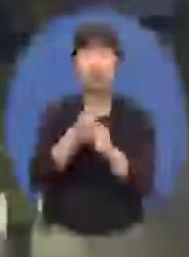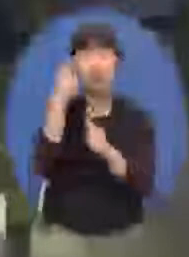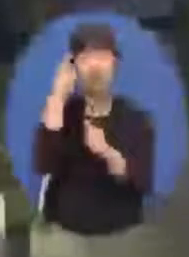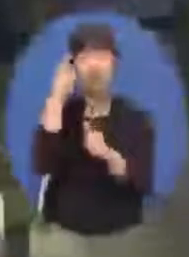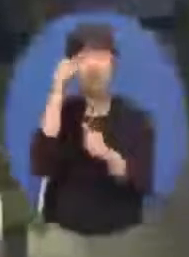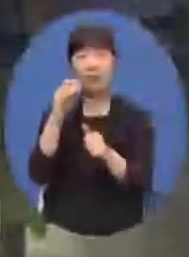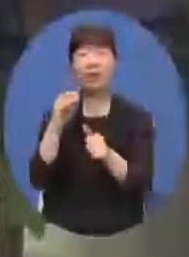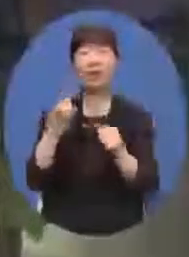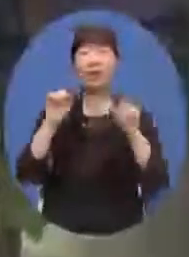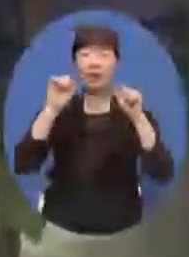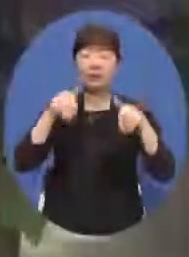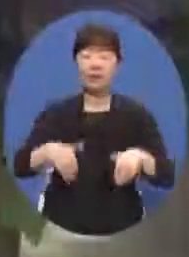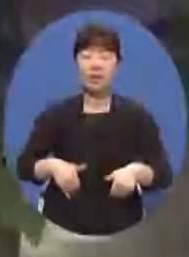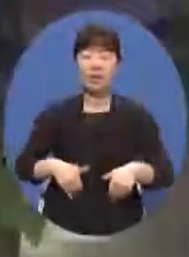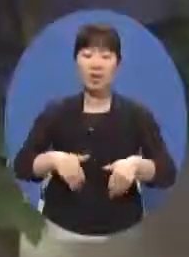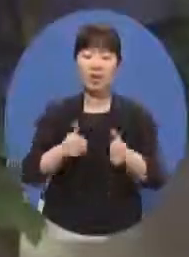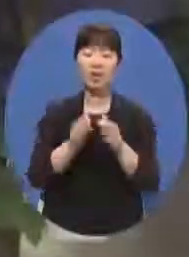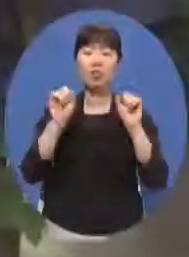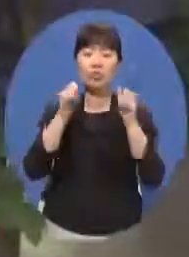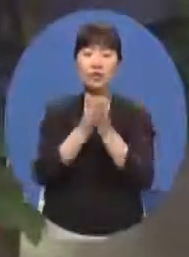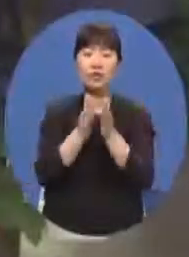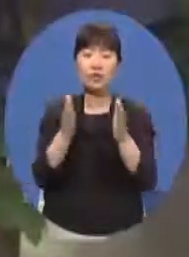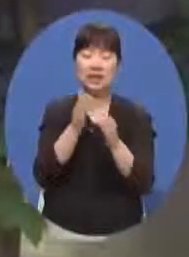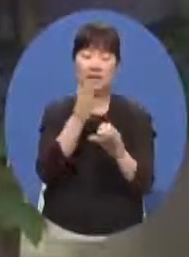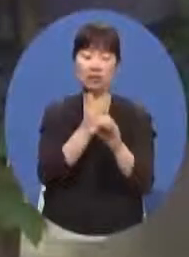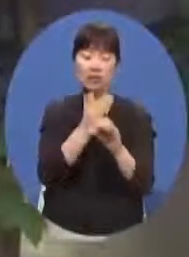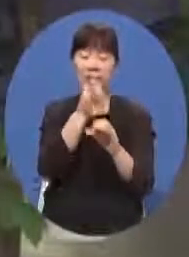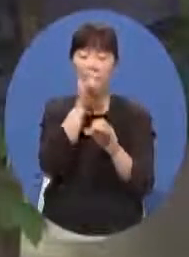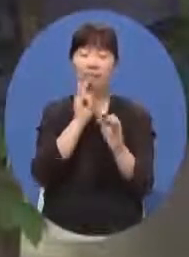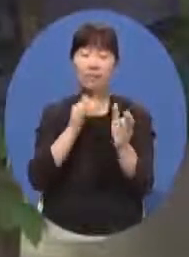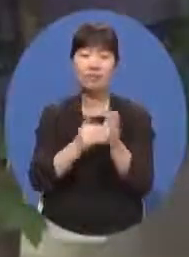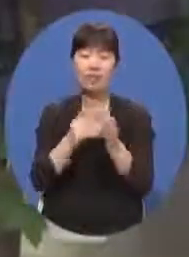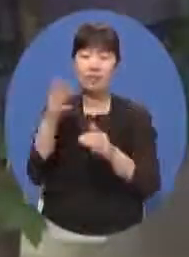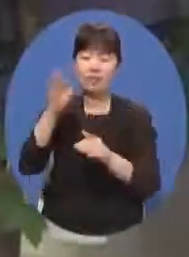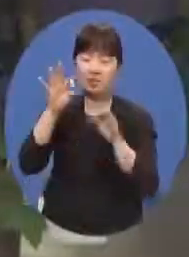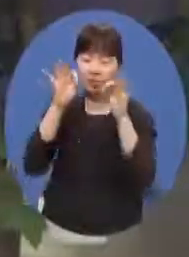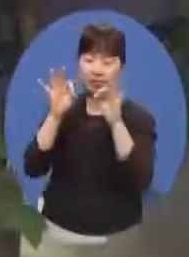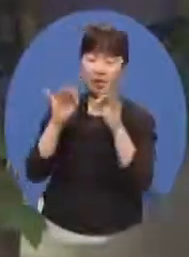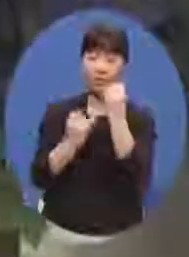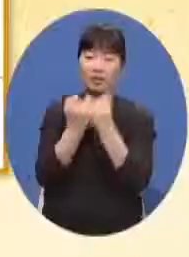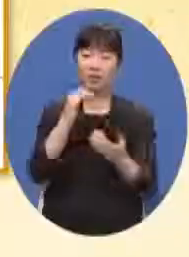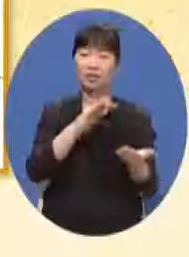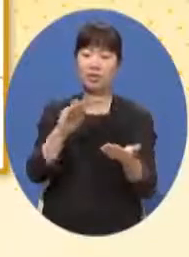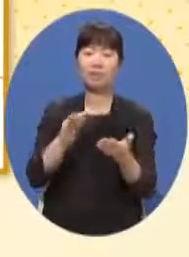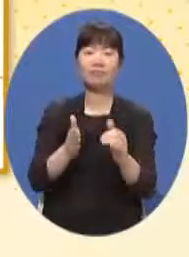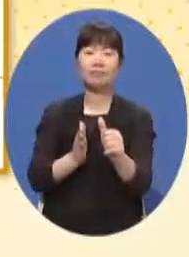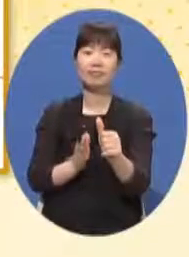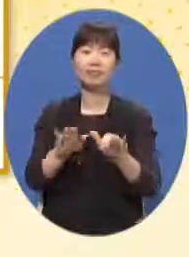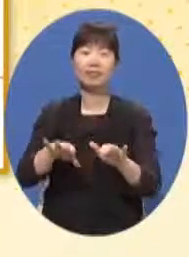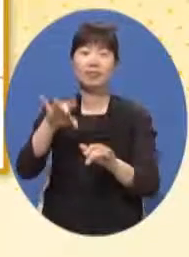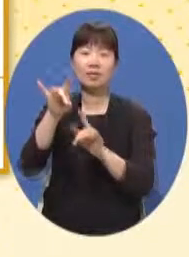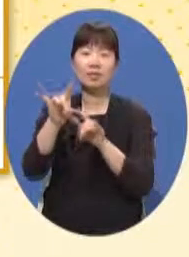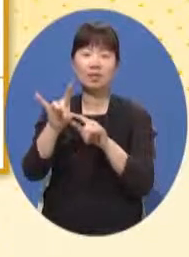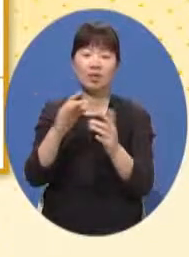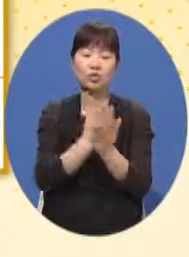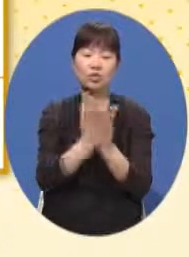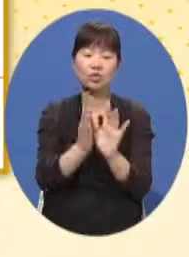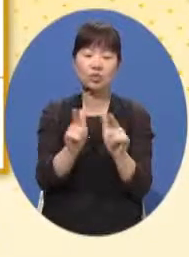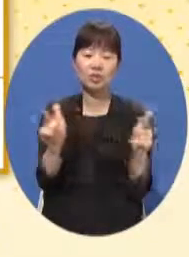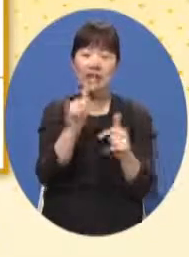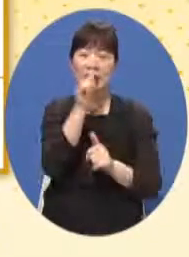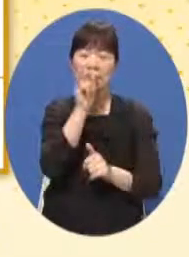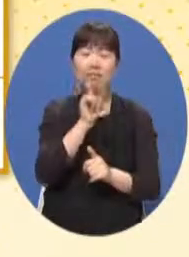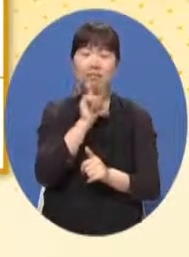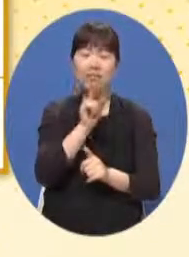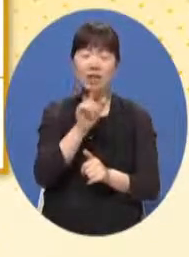그러면 필요한 그 운동 시작 시기와 네. 주의점들이 있는데 네. 제가 차트를 보면서 좀 설명을 해드릴게요. 네. 그래서 일단 뭐 종류가 여러 가지가